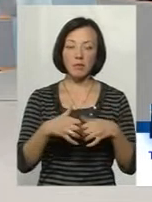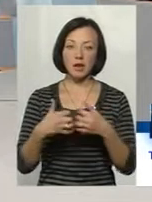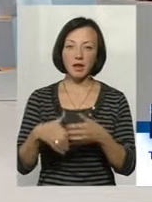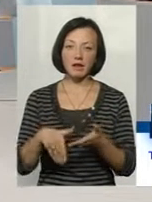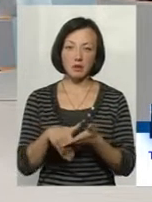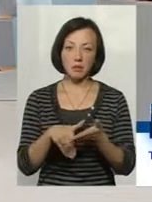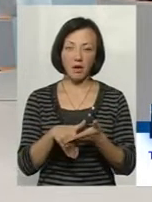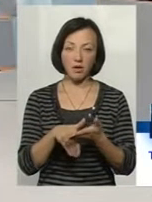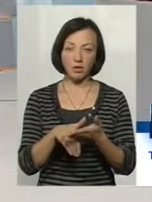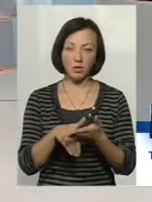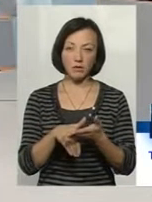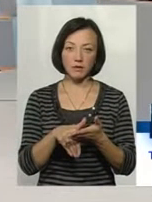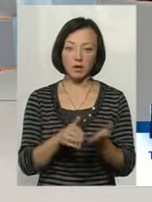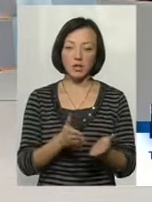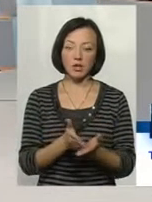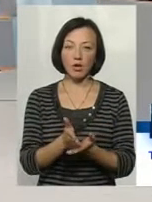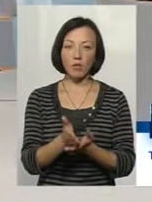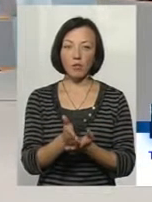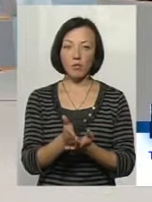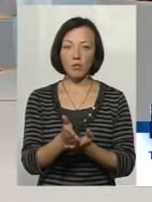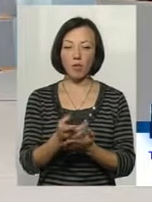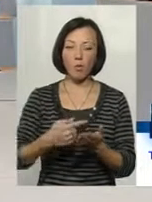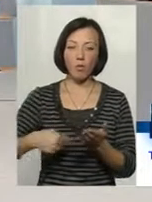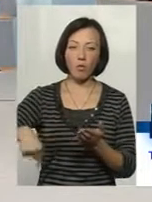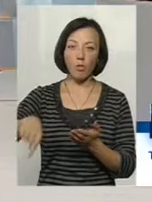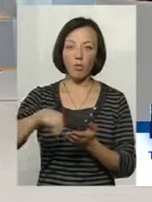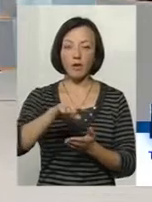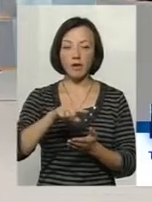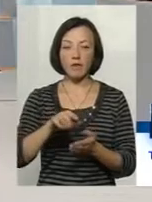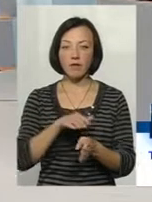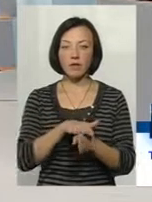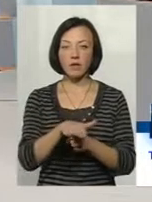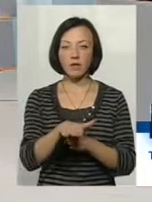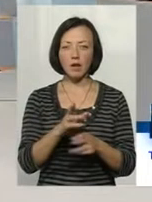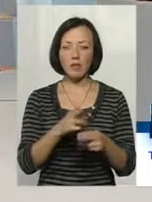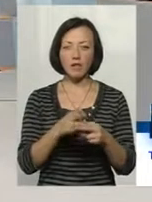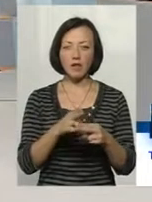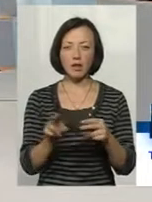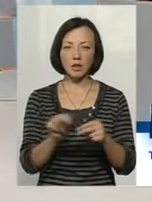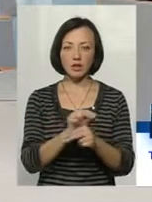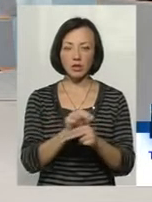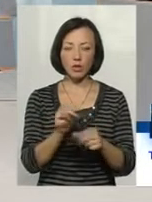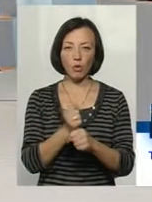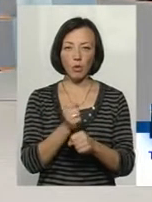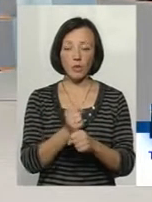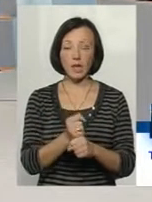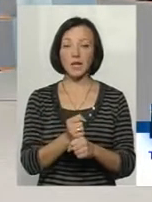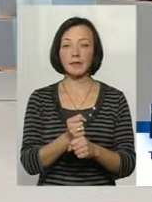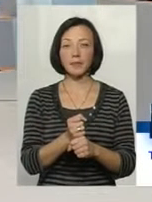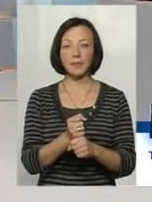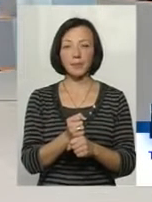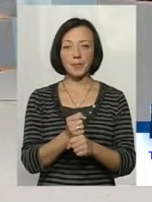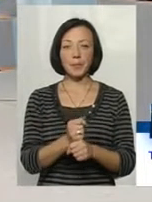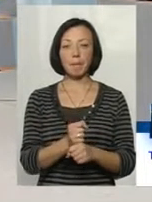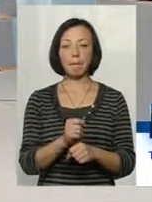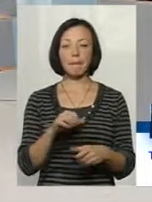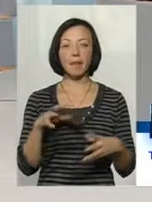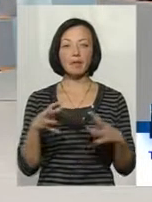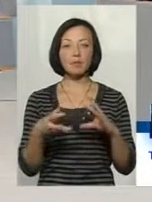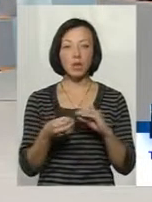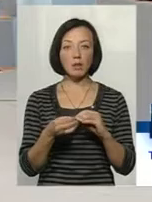методів, шляхом обходів, шляхом виконання планово-профілактичних робіт. Тобто, за